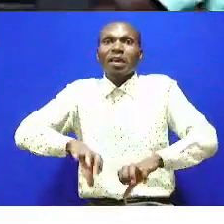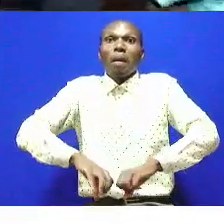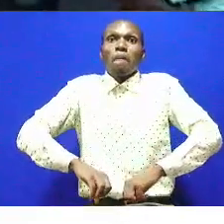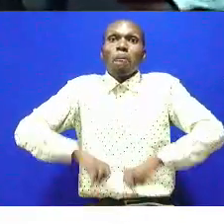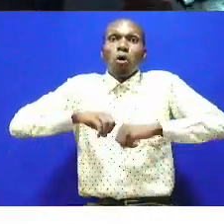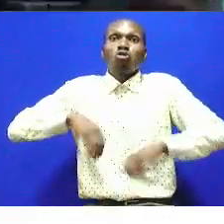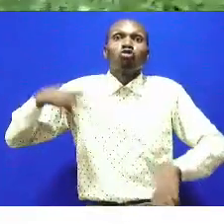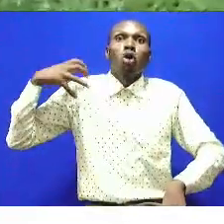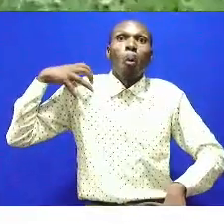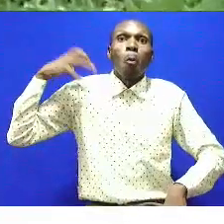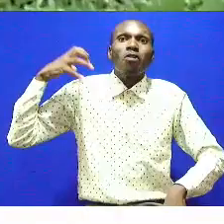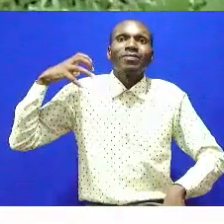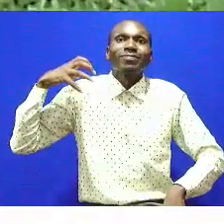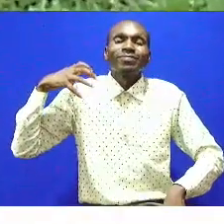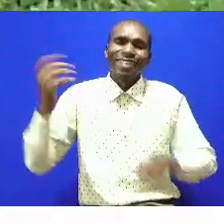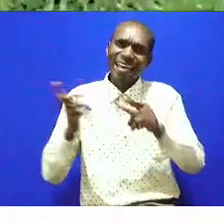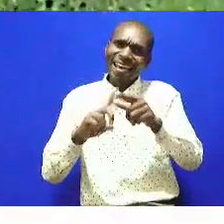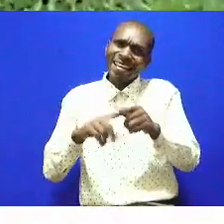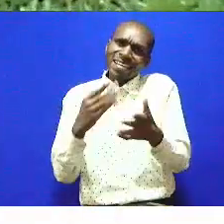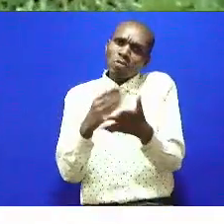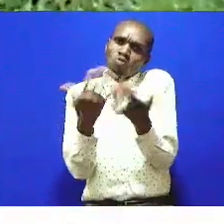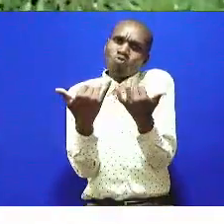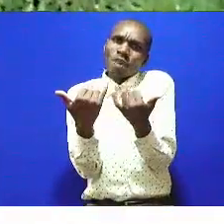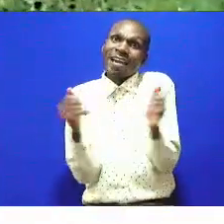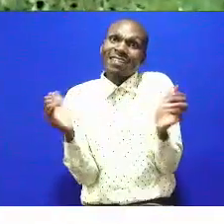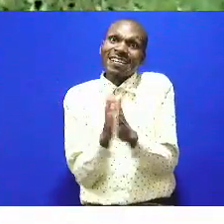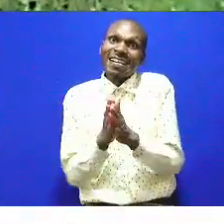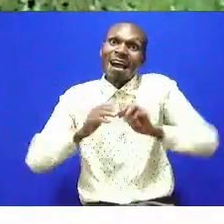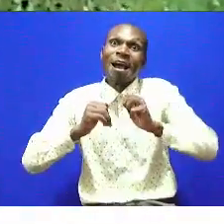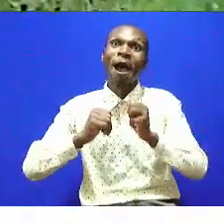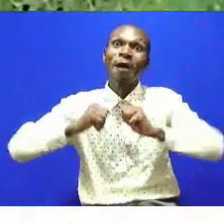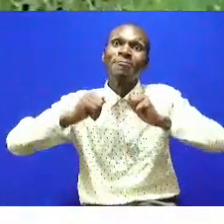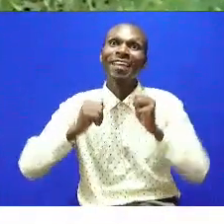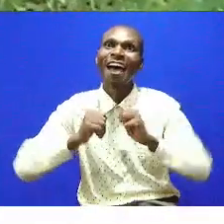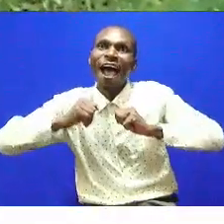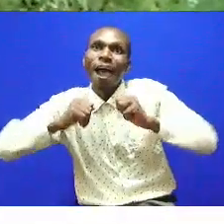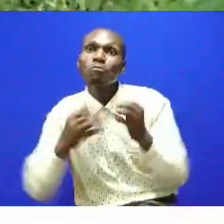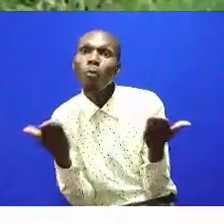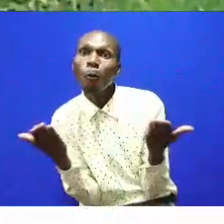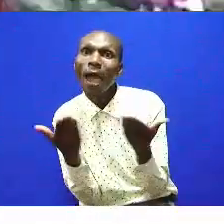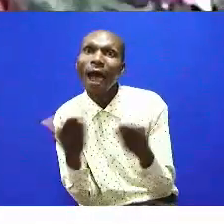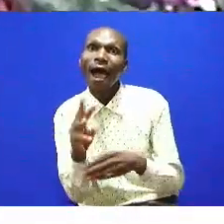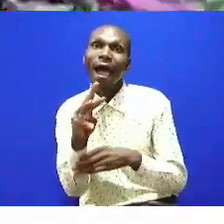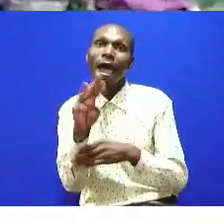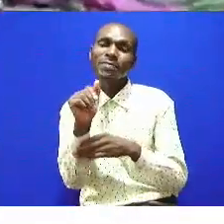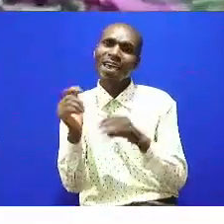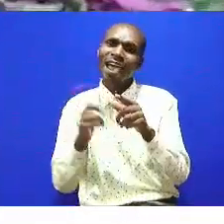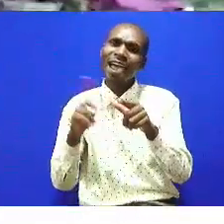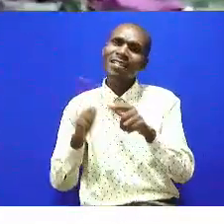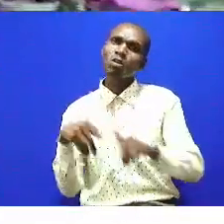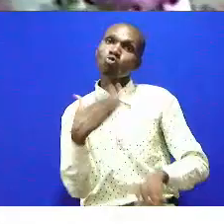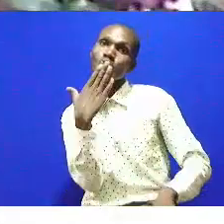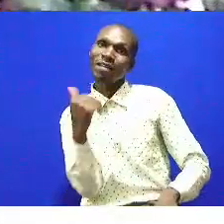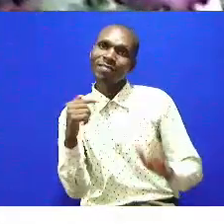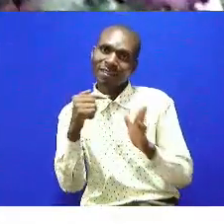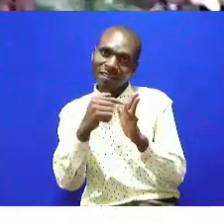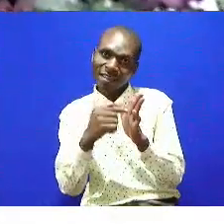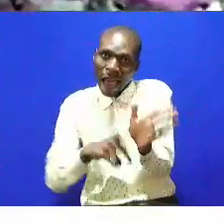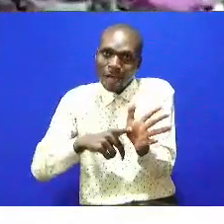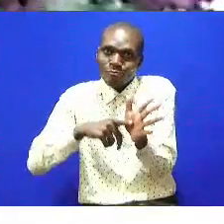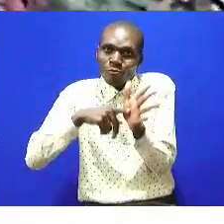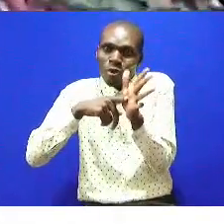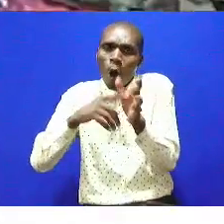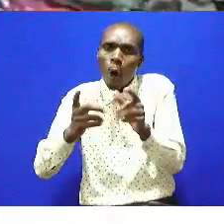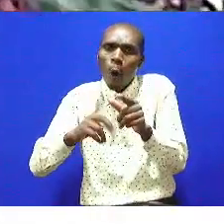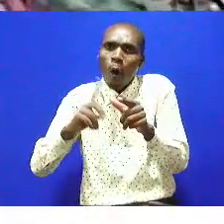yo Frederick Asegi nigo agokeire egetambukire kyo kyo mo MCA asagania omorobuli kubekwa ko